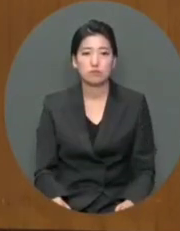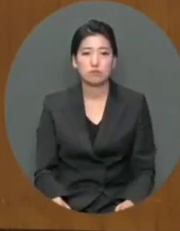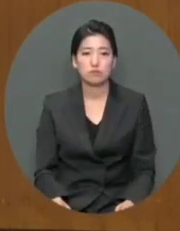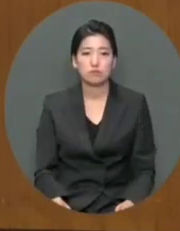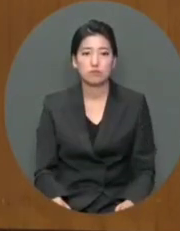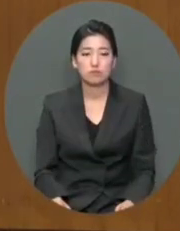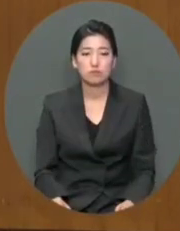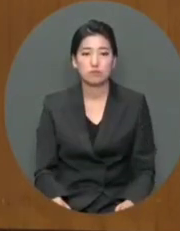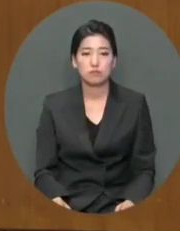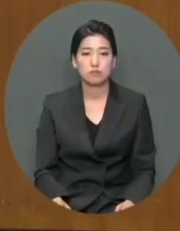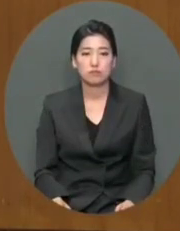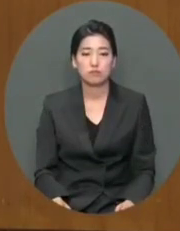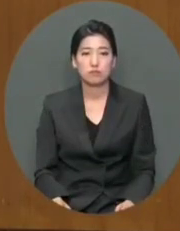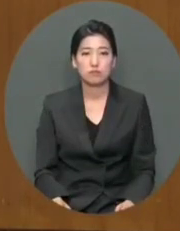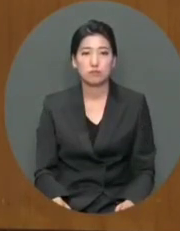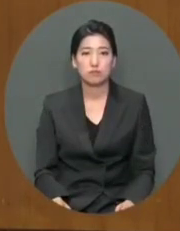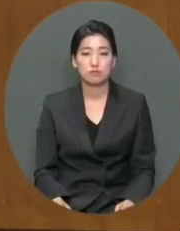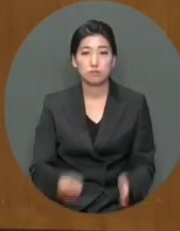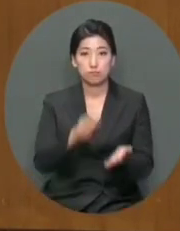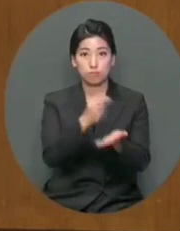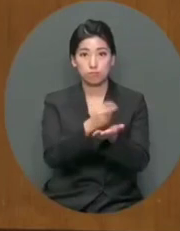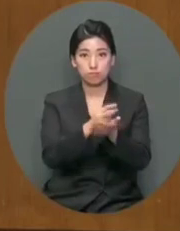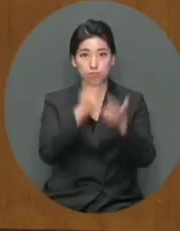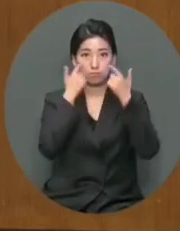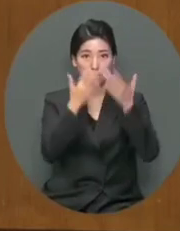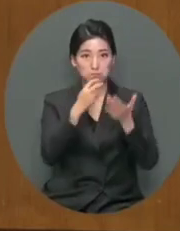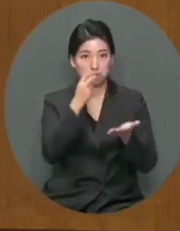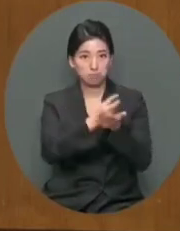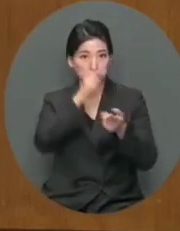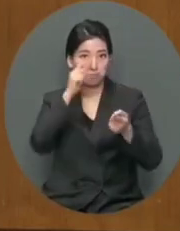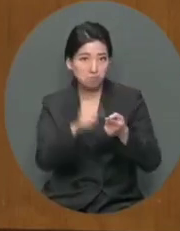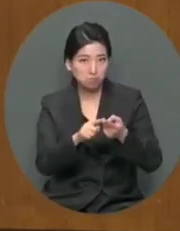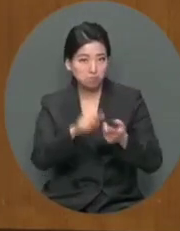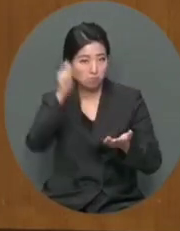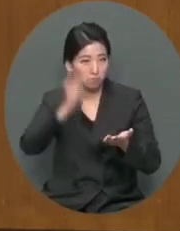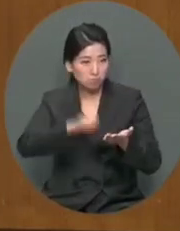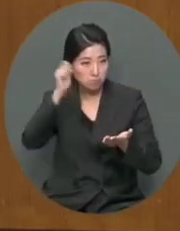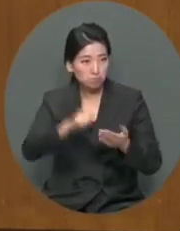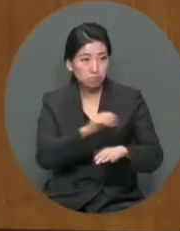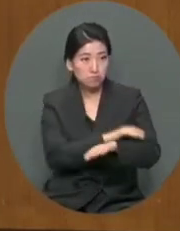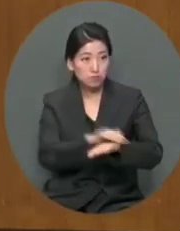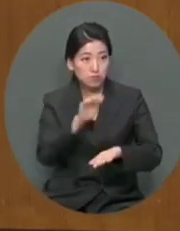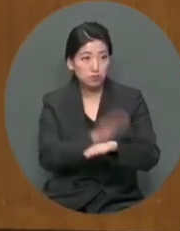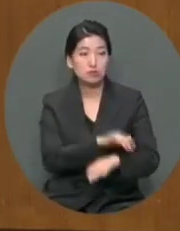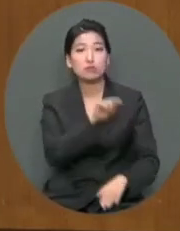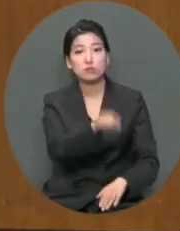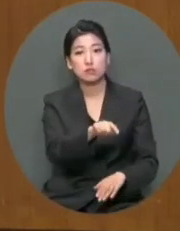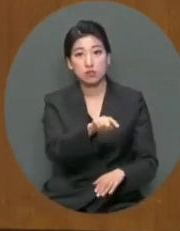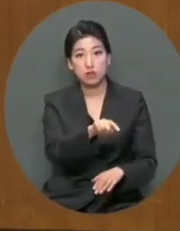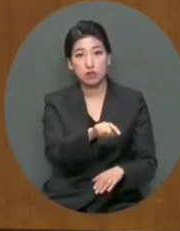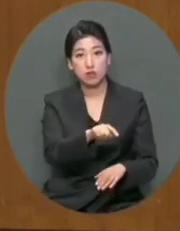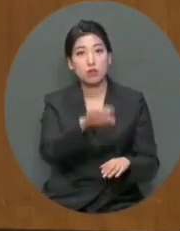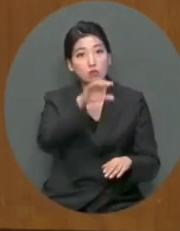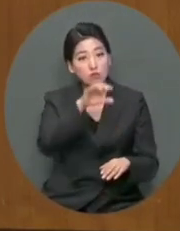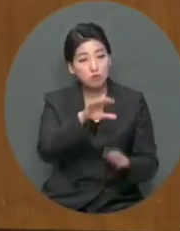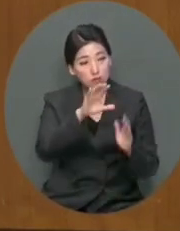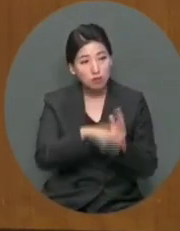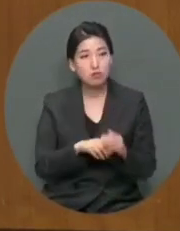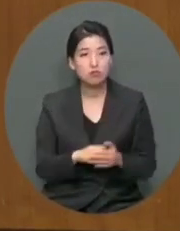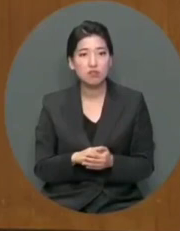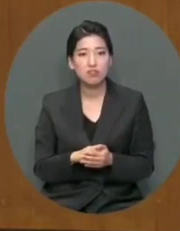직업 윤리가 확립되어 있는 곳에서는 이른바 우리 사회에서 말하는 정관외우라는 말이 없습니다.